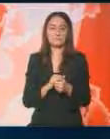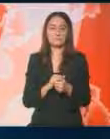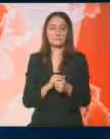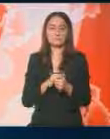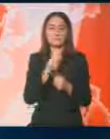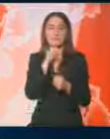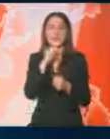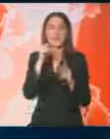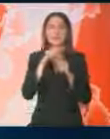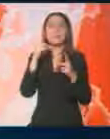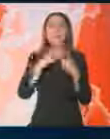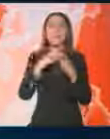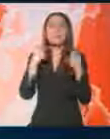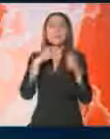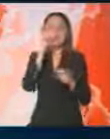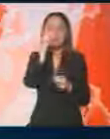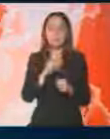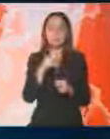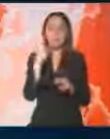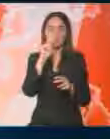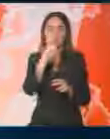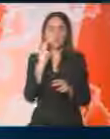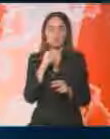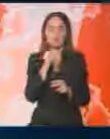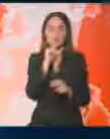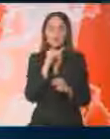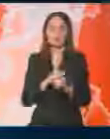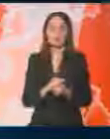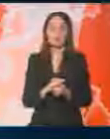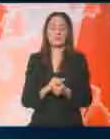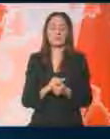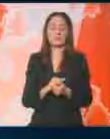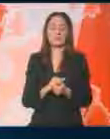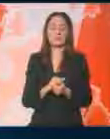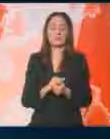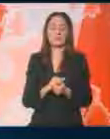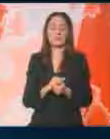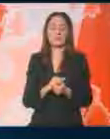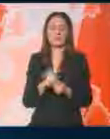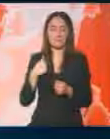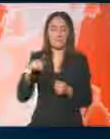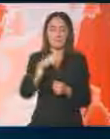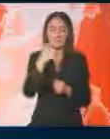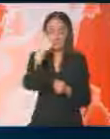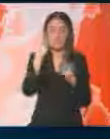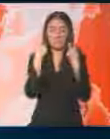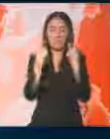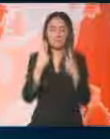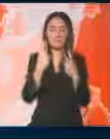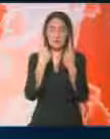plastika, plastičko i tiket nagrade. Mi smo kao jedan od naših prioriteta